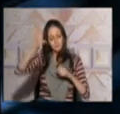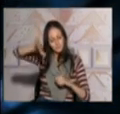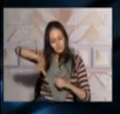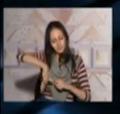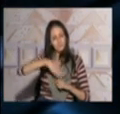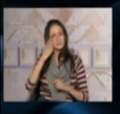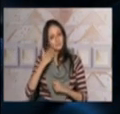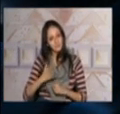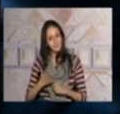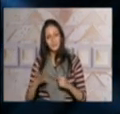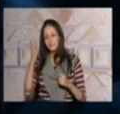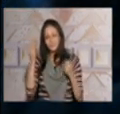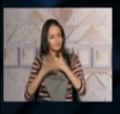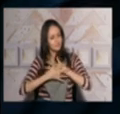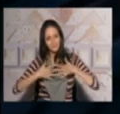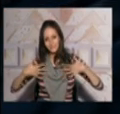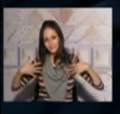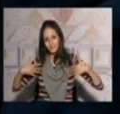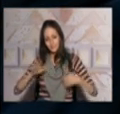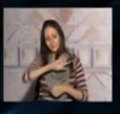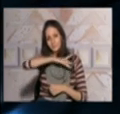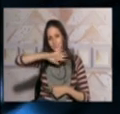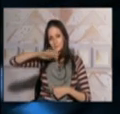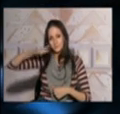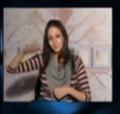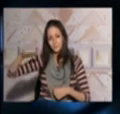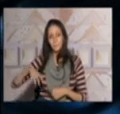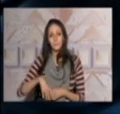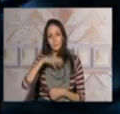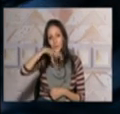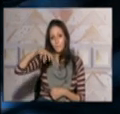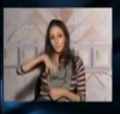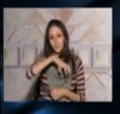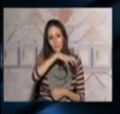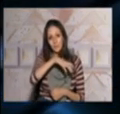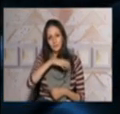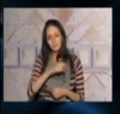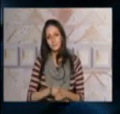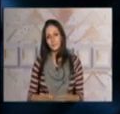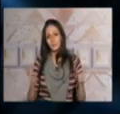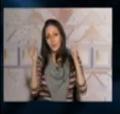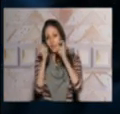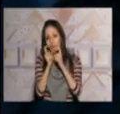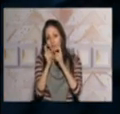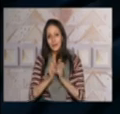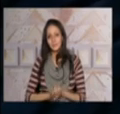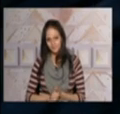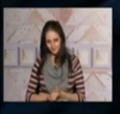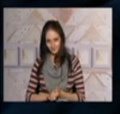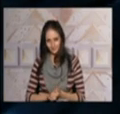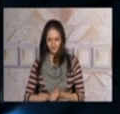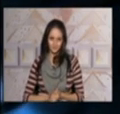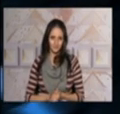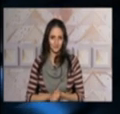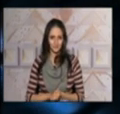يستمتع بالشاطئيه، والعكس الشاطئيه يقدر يستمتع بالثقافيه. ده بالظبط حضرتك دلوقتي